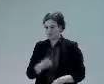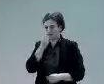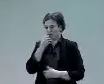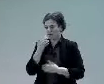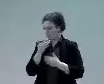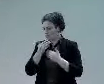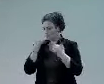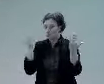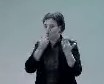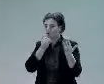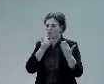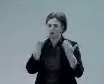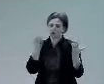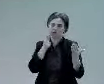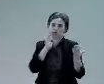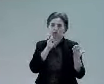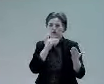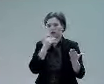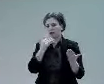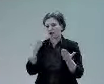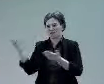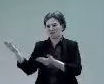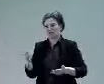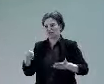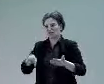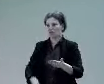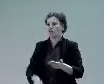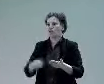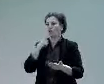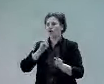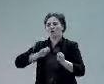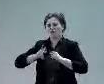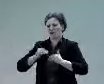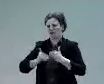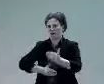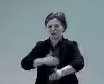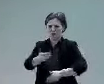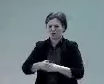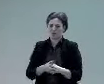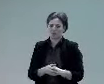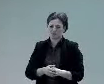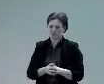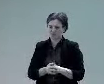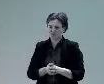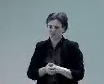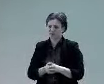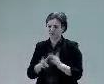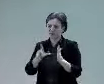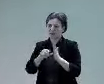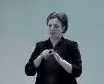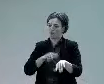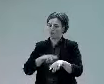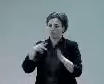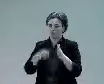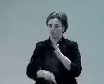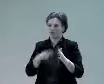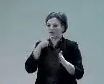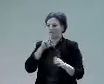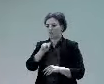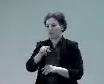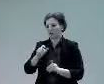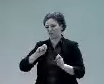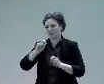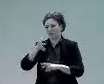Buongiorno a tutte e a tutti e grazie davvero di questo invito. Andrò di corsa, cercherò di stare nei tempi, perdonatemi se parlerò in